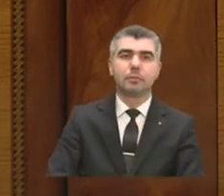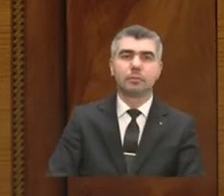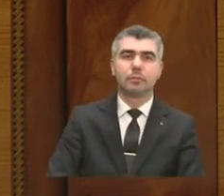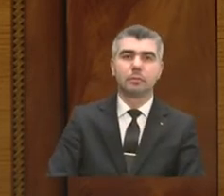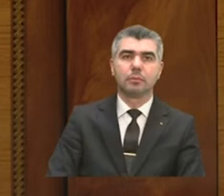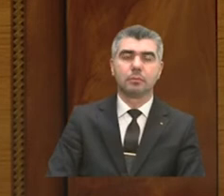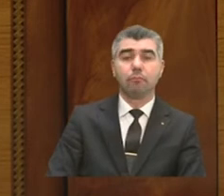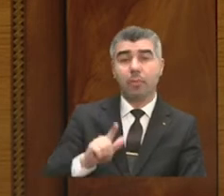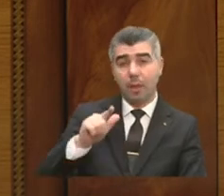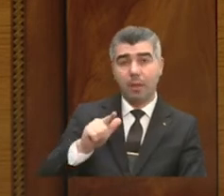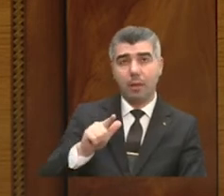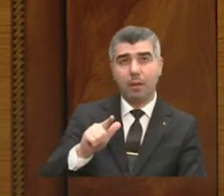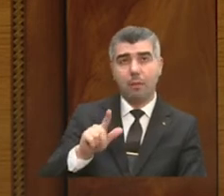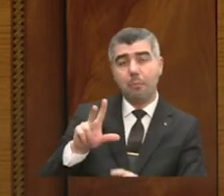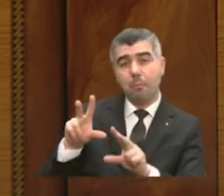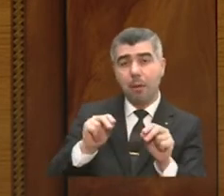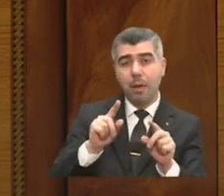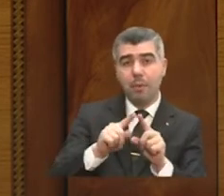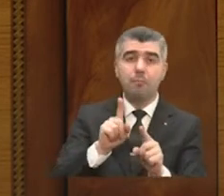de viol.